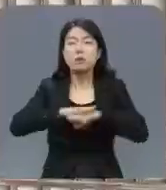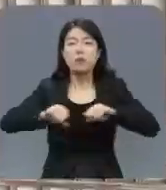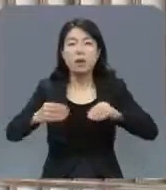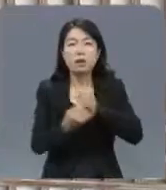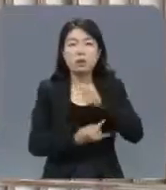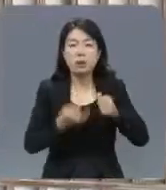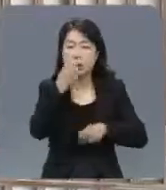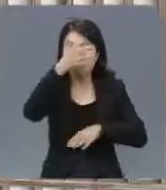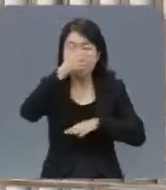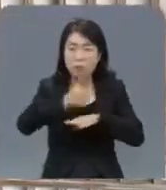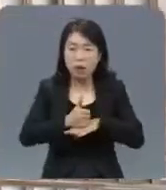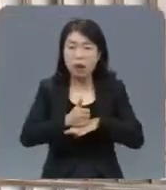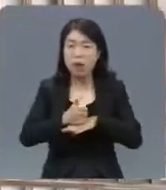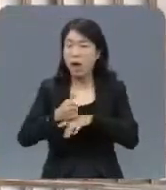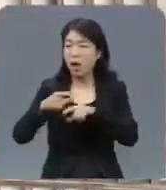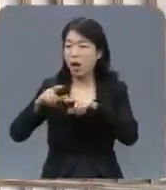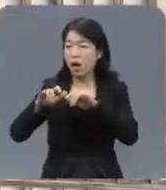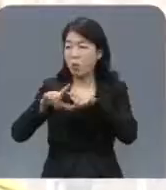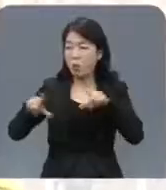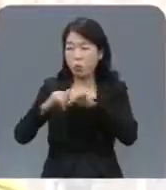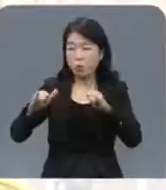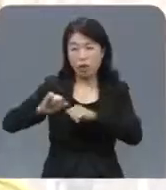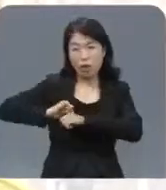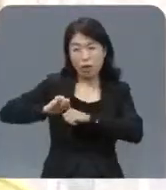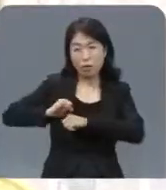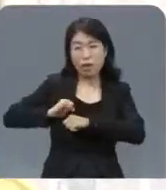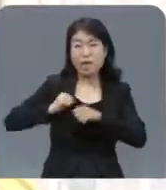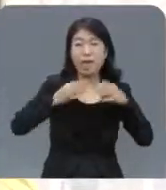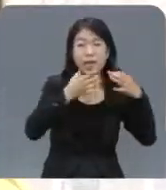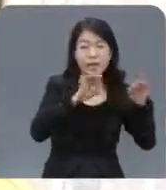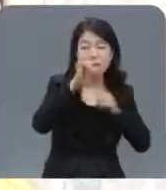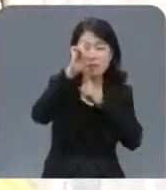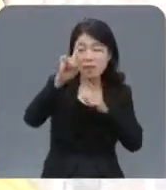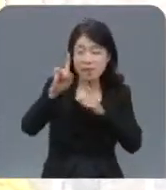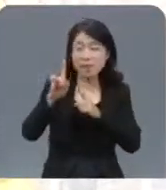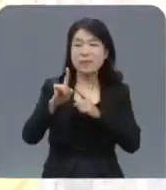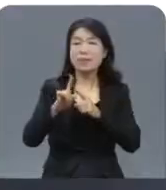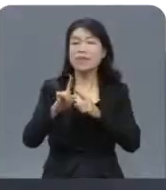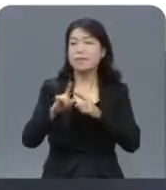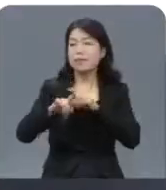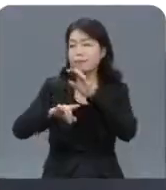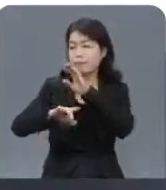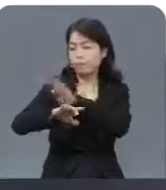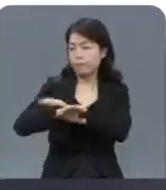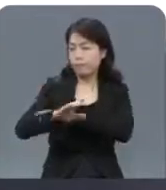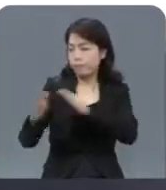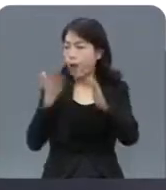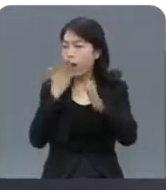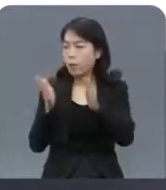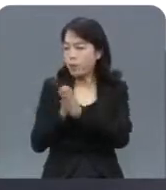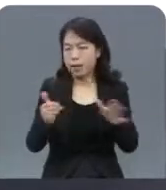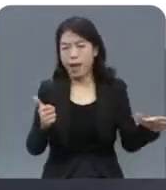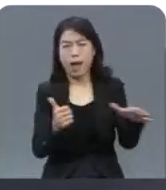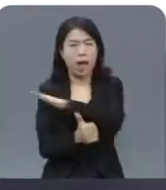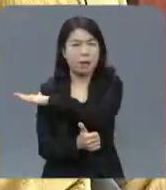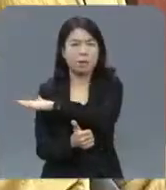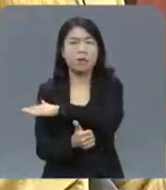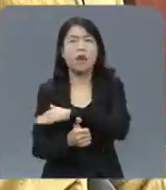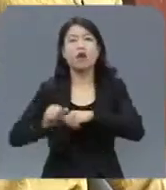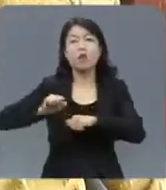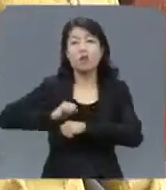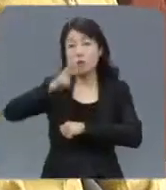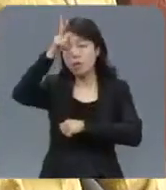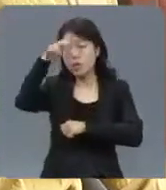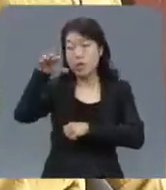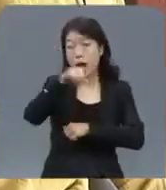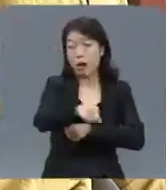인민군 장년기에는 김씨 집안 사람들이 이씨 집안 사람들을 우익 활동에 가담했다는 이유로 살해 하더니 군인과 경찰이